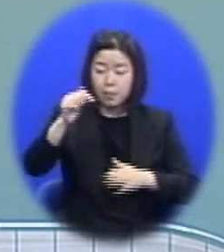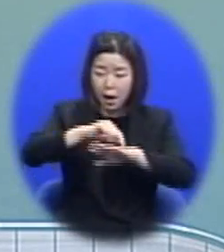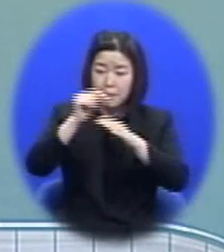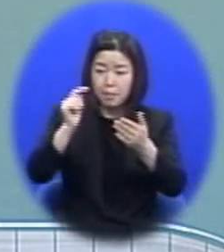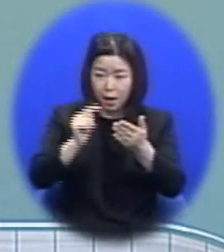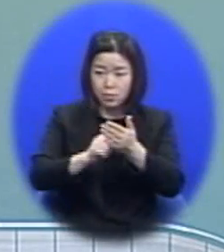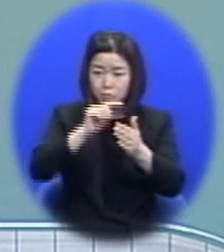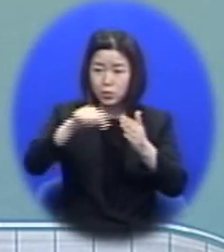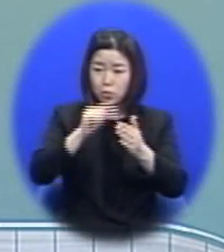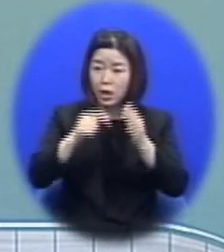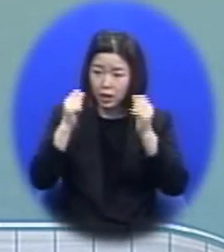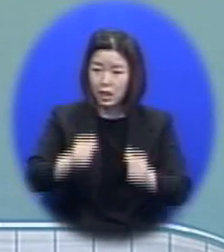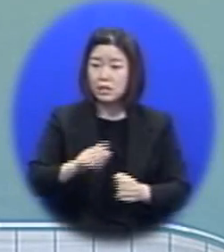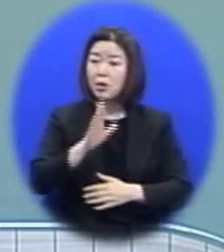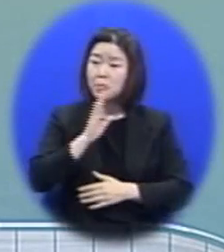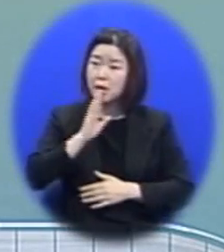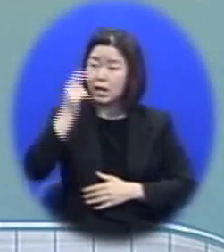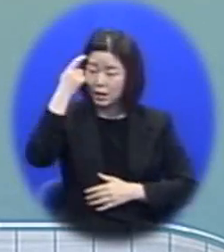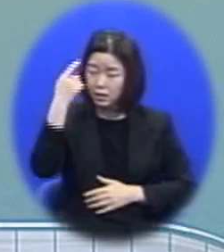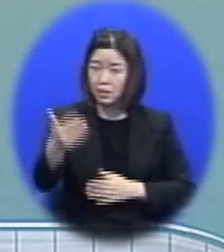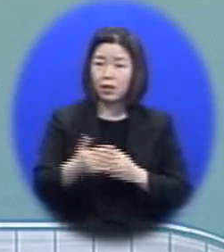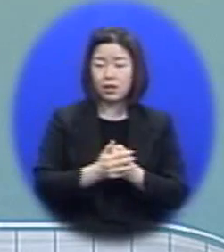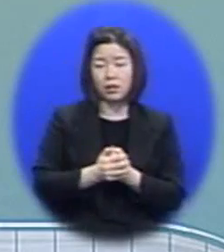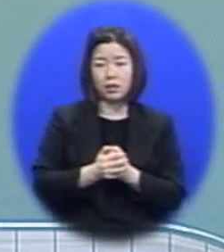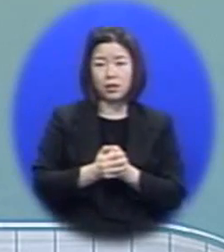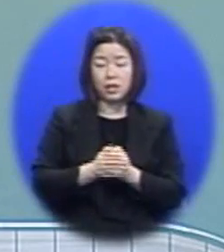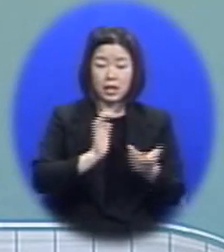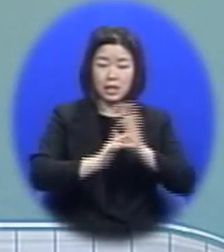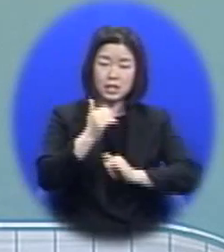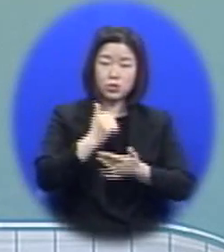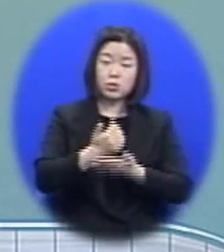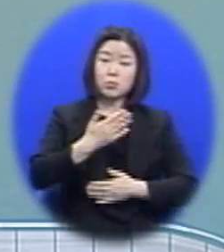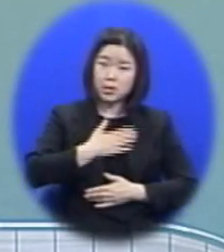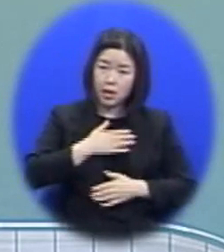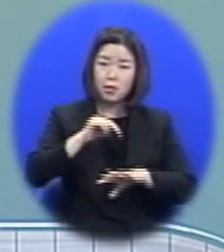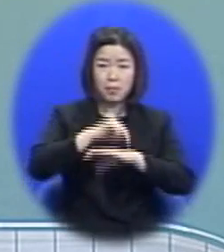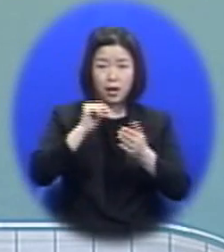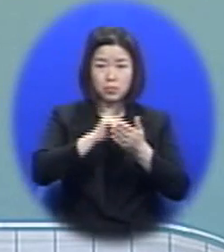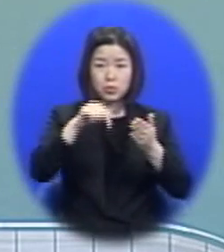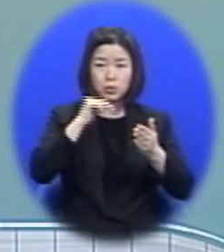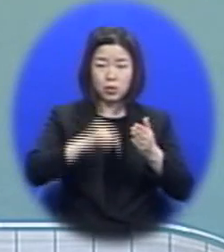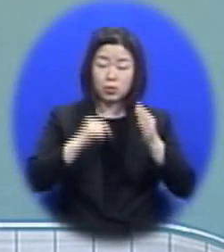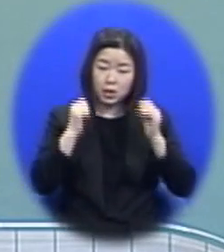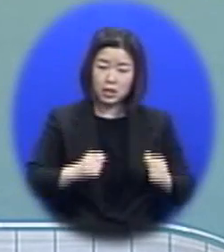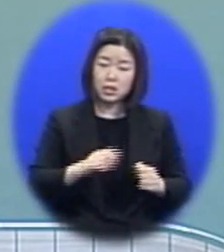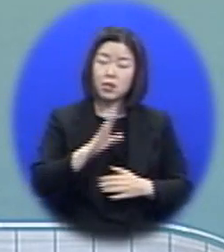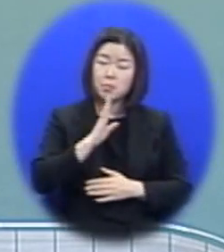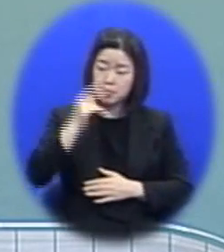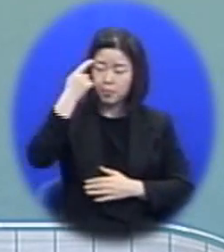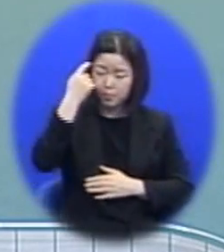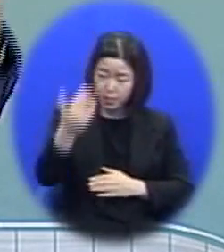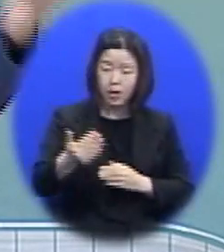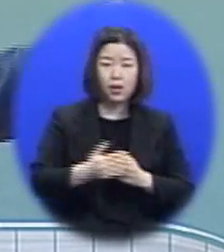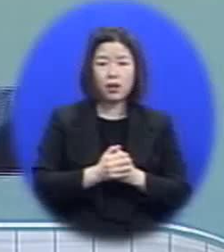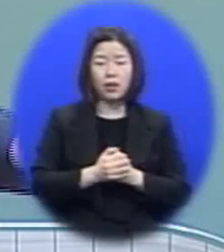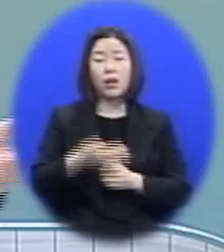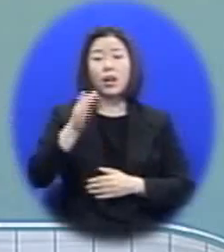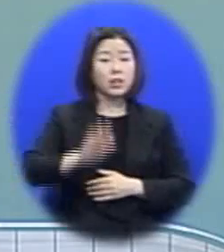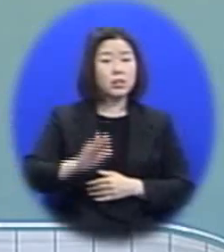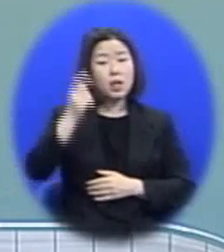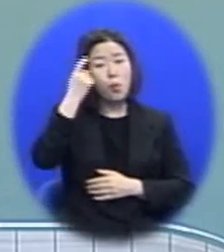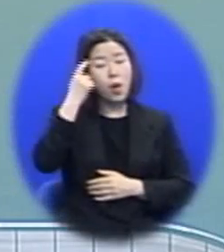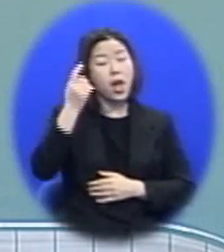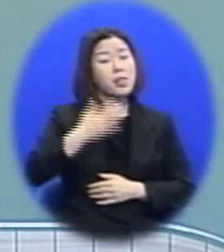정말 사실이에요 예수님이 내 마음에도 계신 거 정말이에요 그런데 왜 나는